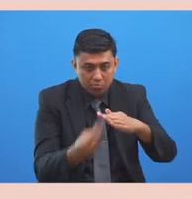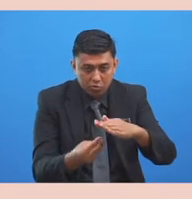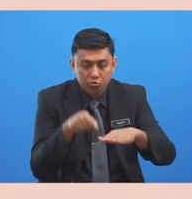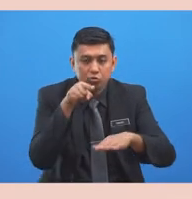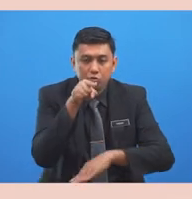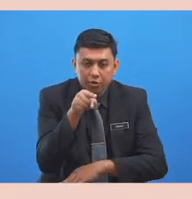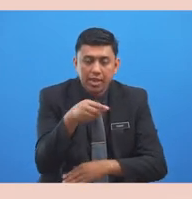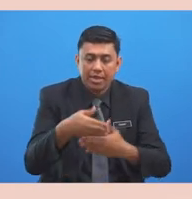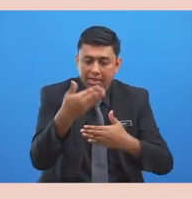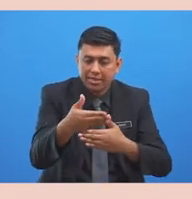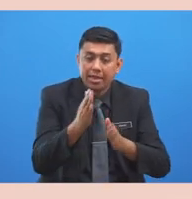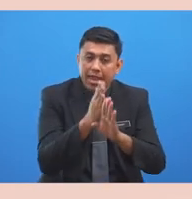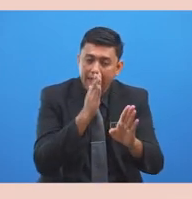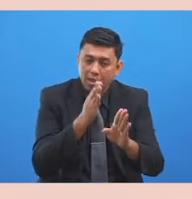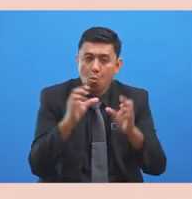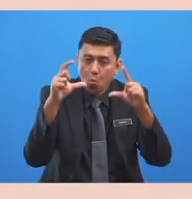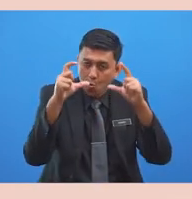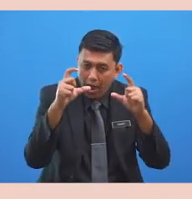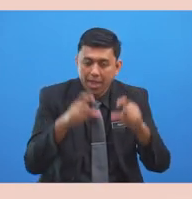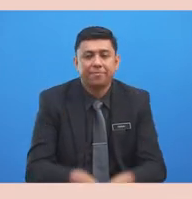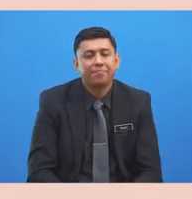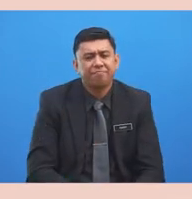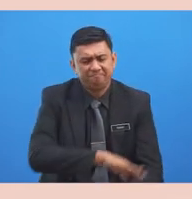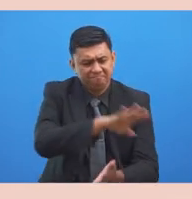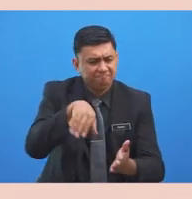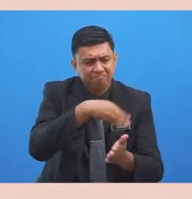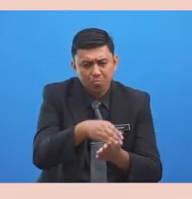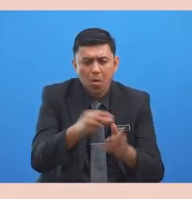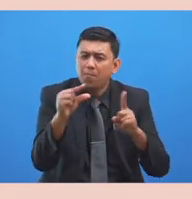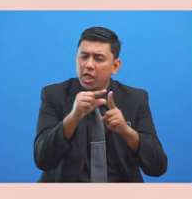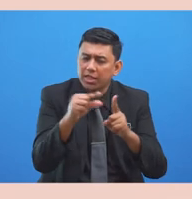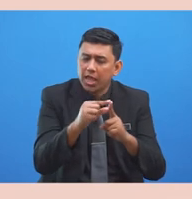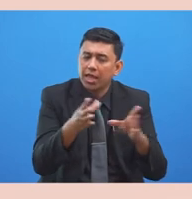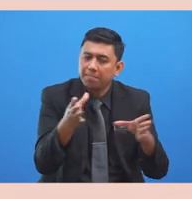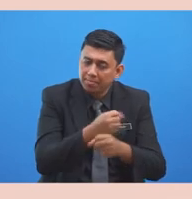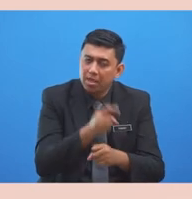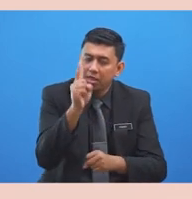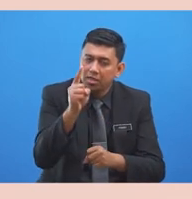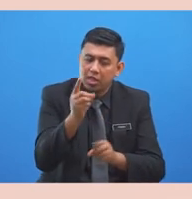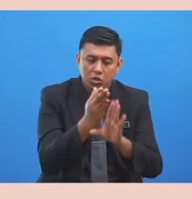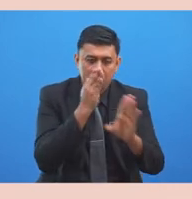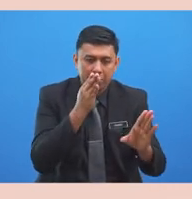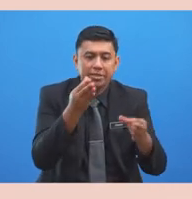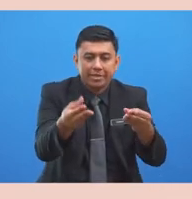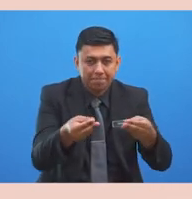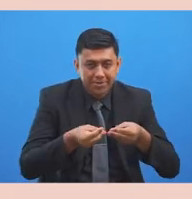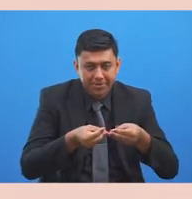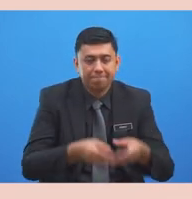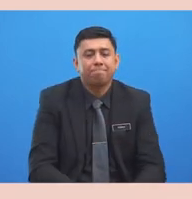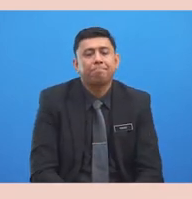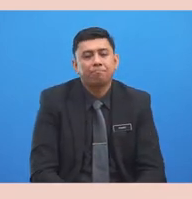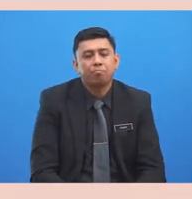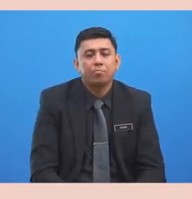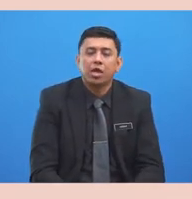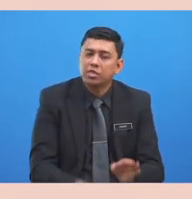input.nextline kurungan. Semua perkataan yang terdapat satu baris akan diterima.